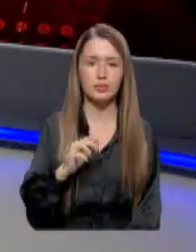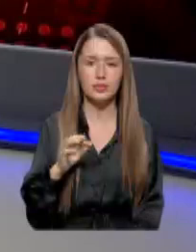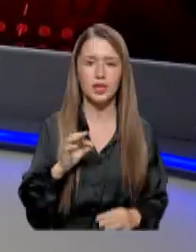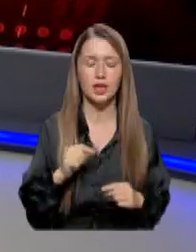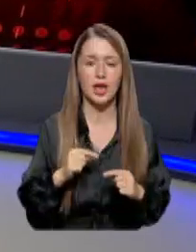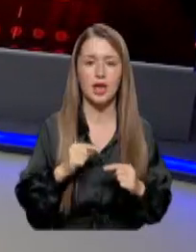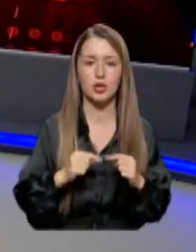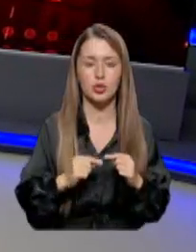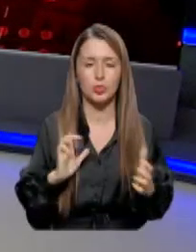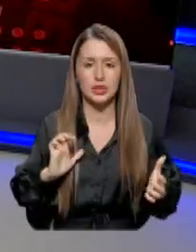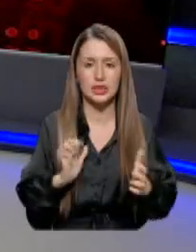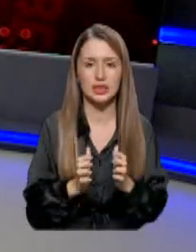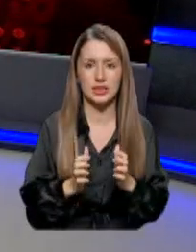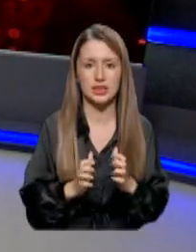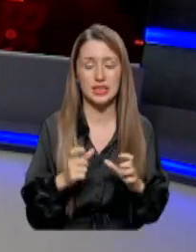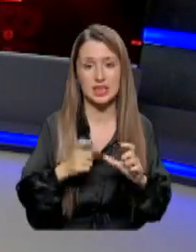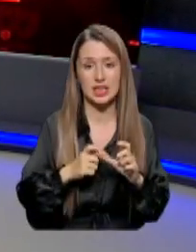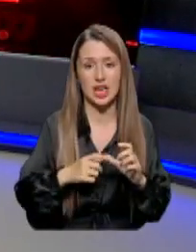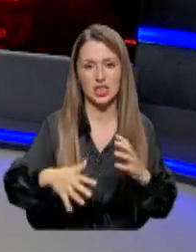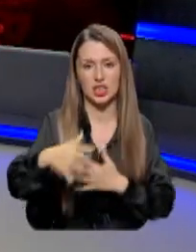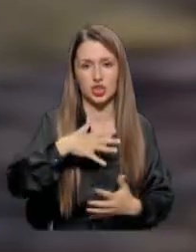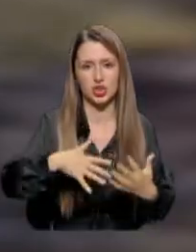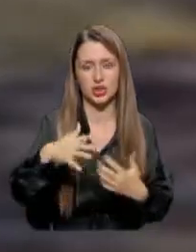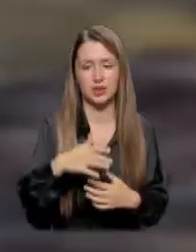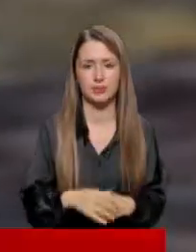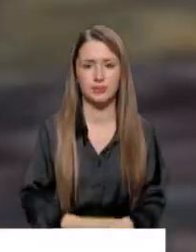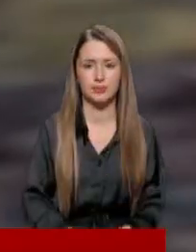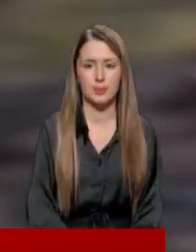Ekonomik kriz Sri Lanka'yı karıştırdı.